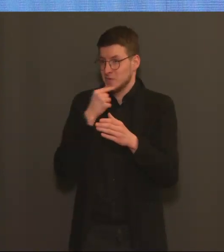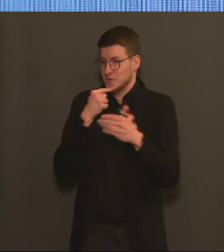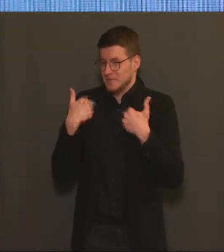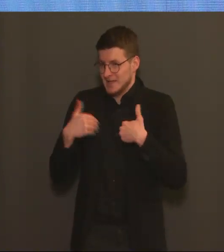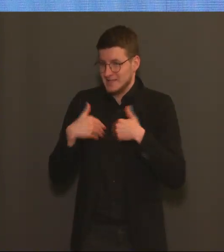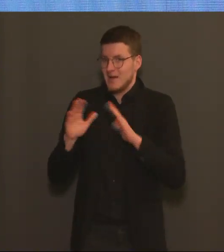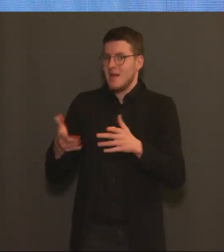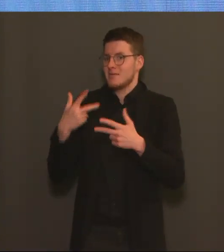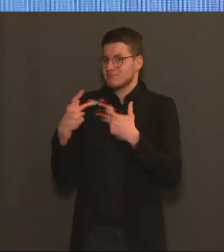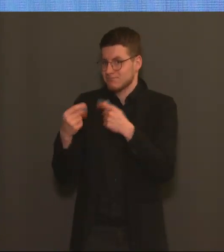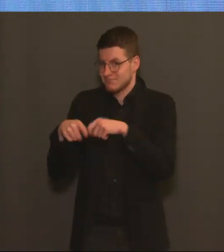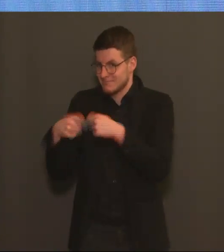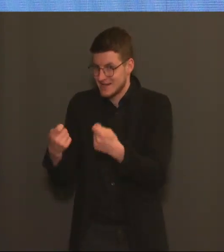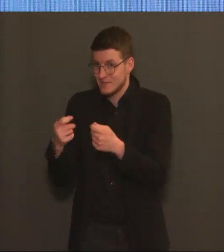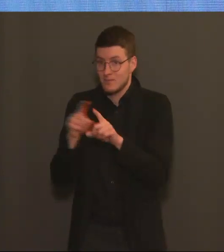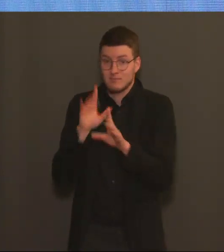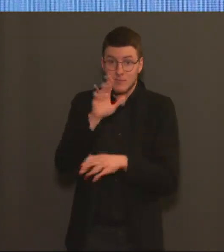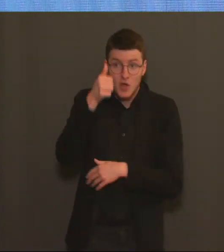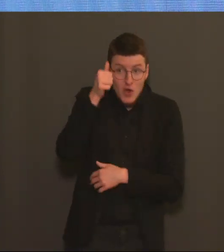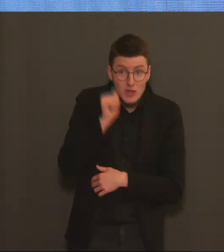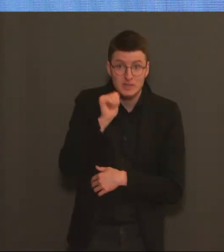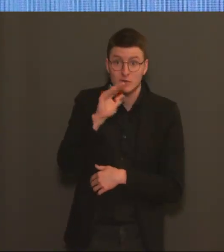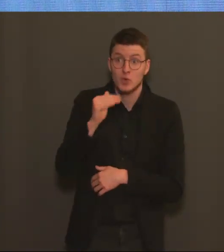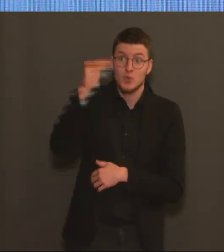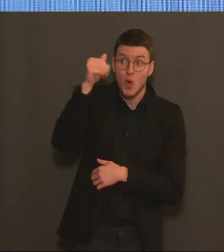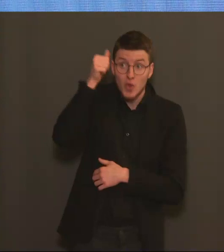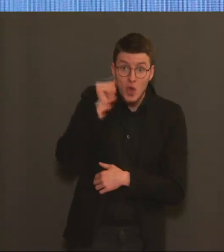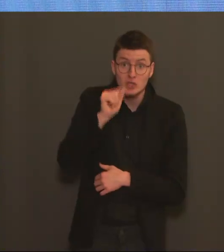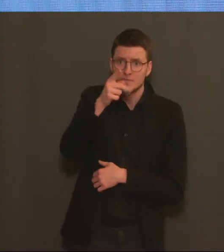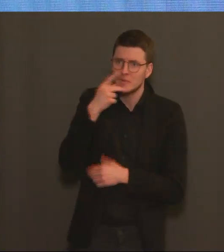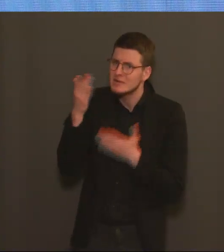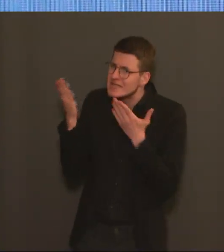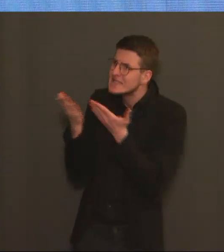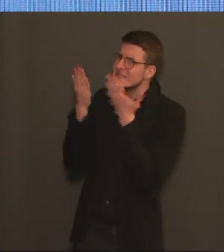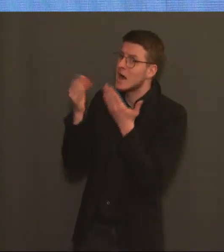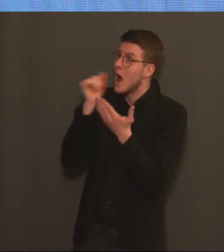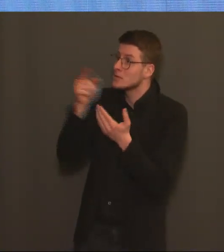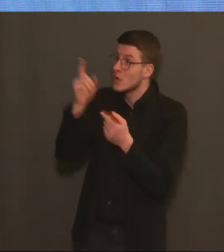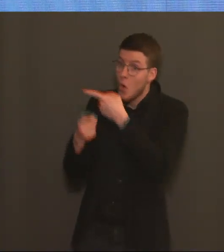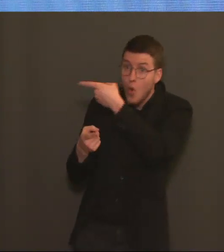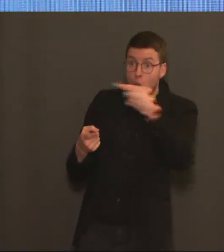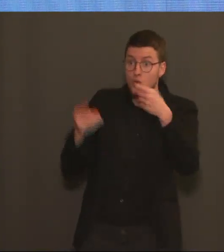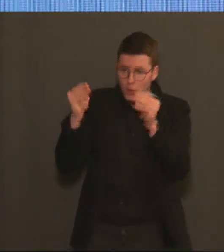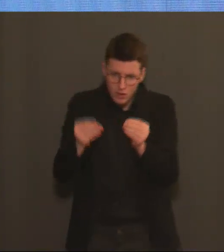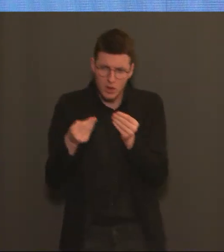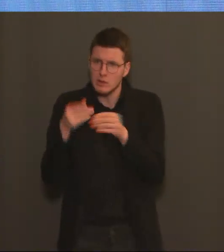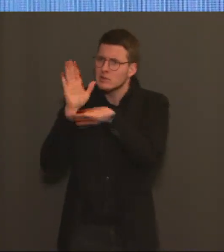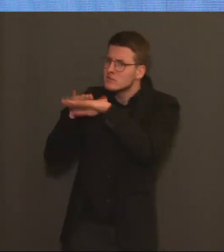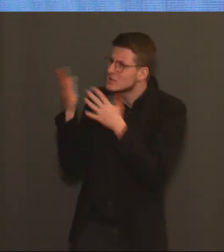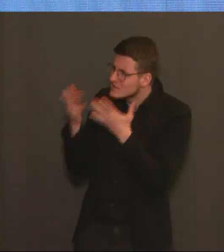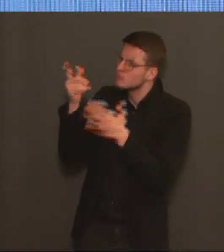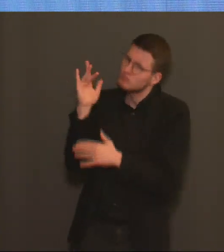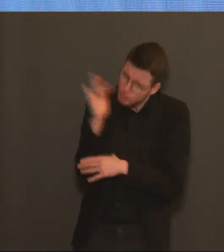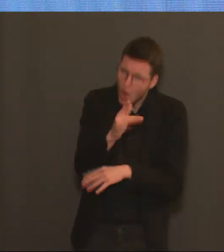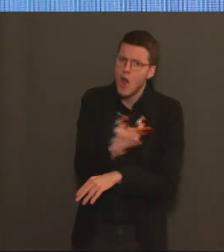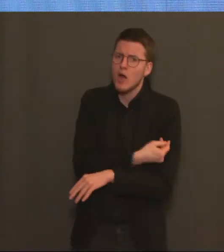we onze ouders en grootouders vooral aanmoedigen en helpen om positief te